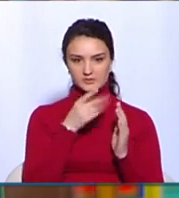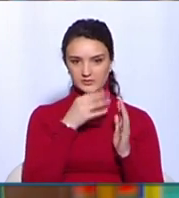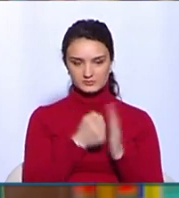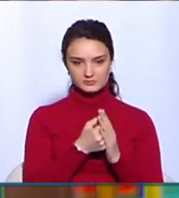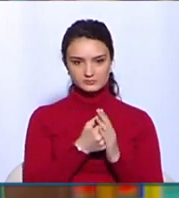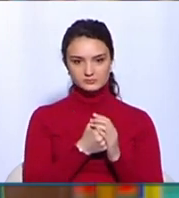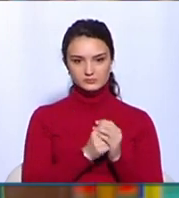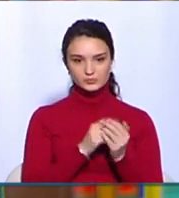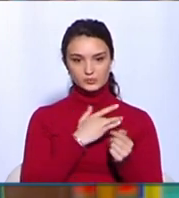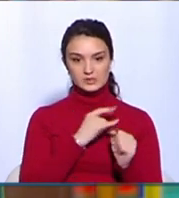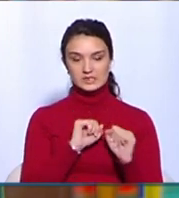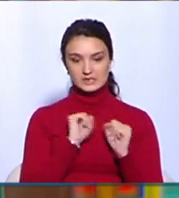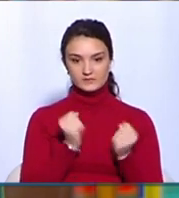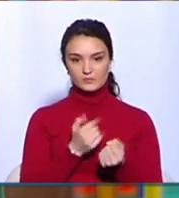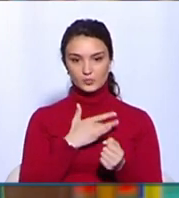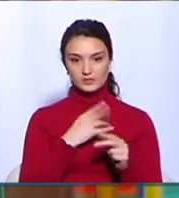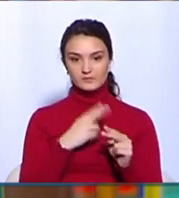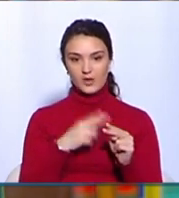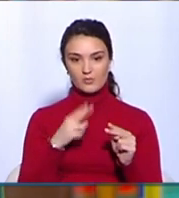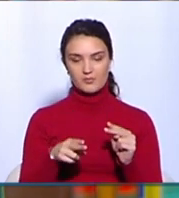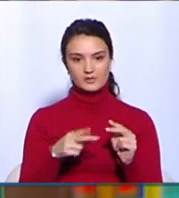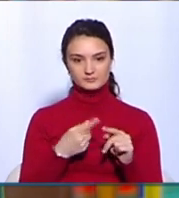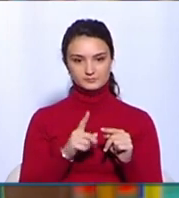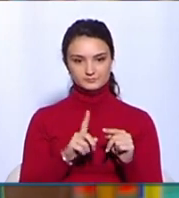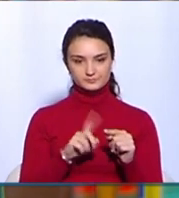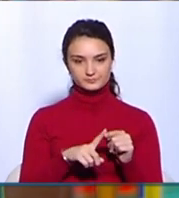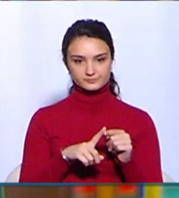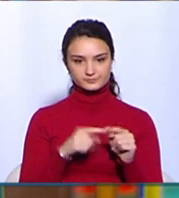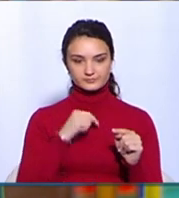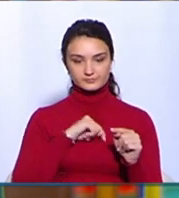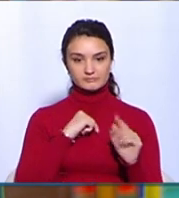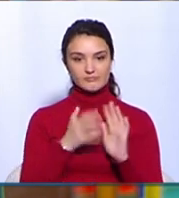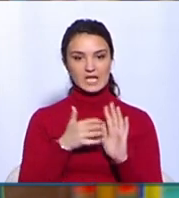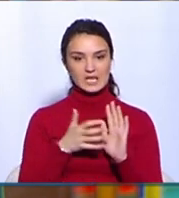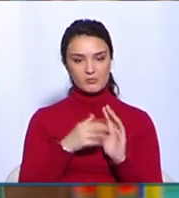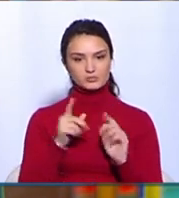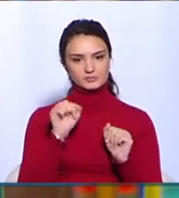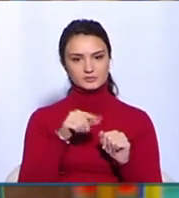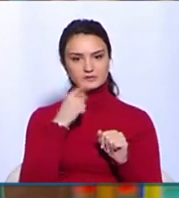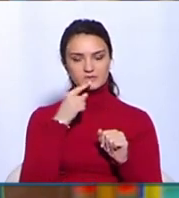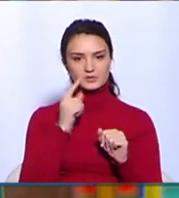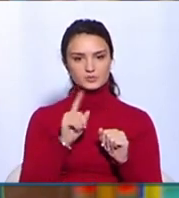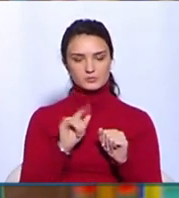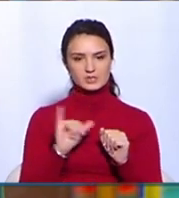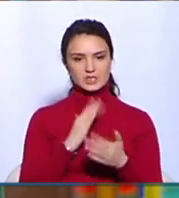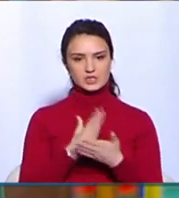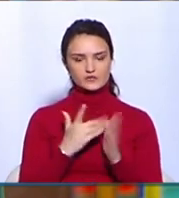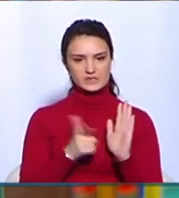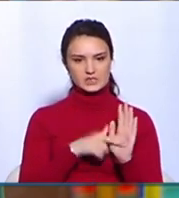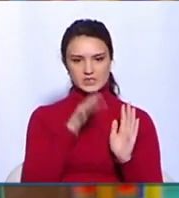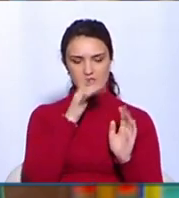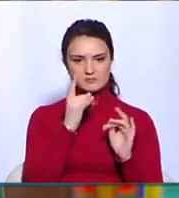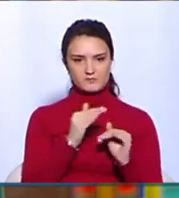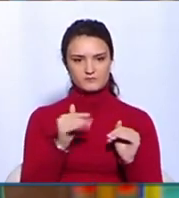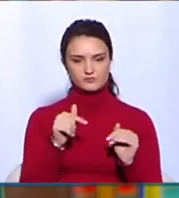თუ გულცივობა და გულქვაობა, ემპათიის ნაკლებობა. ეხა იცით რა, თქვენ შეიძლება თქვათ, რომ სად არის 7 წლის